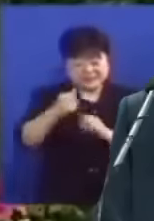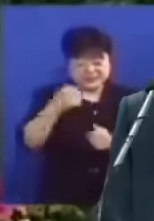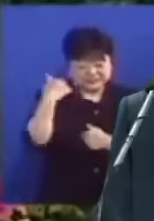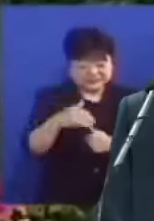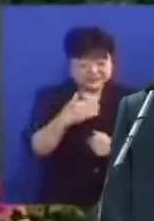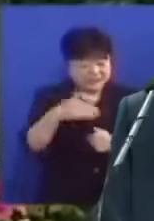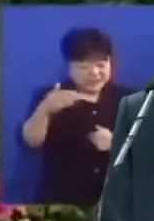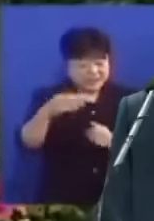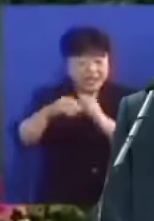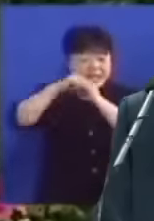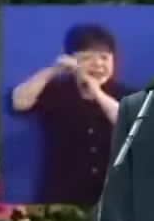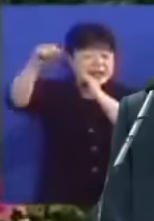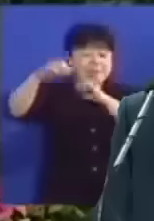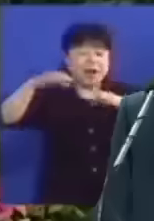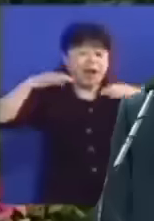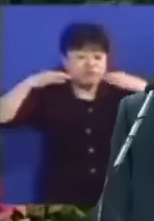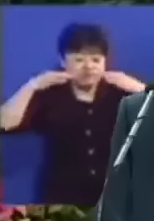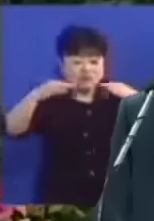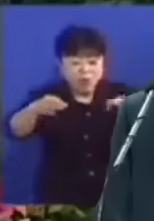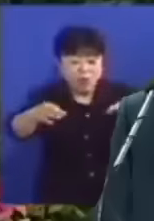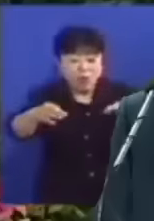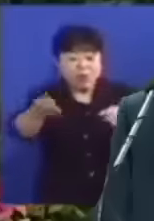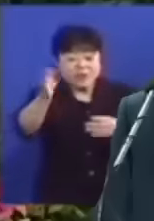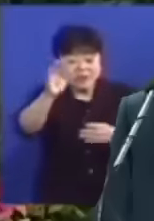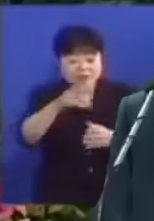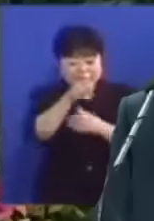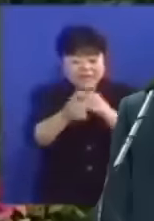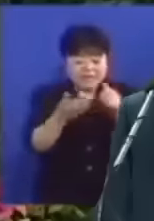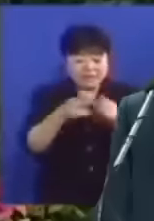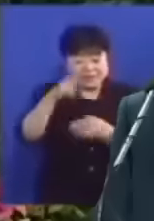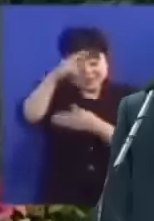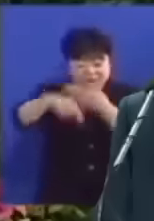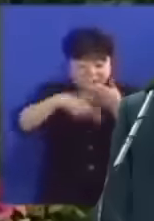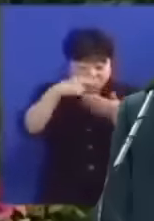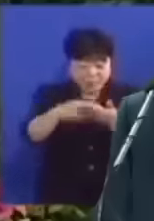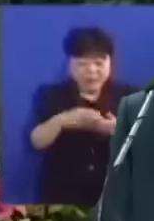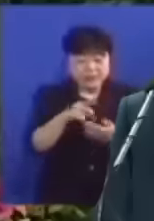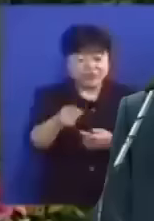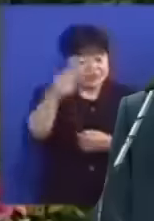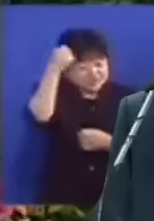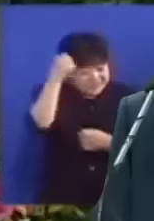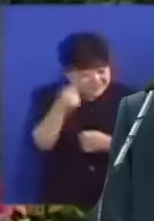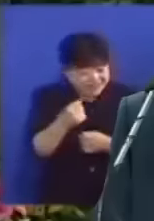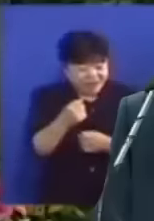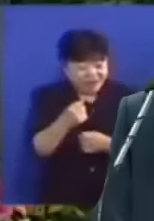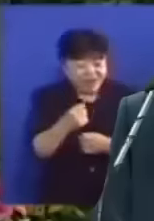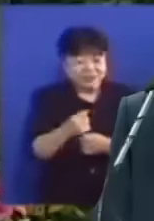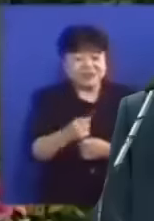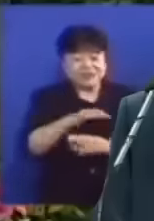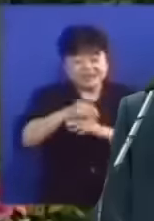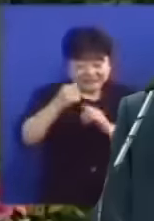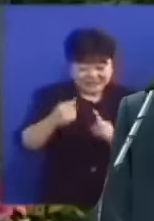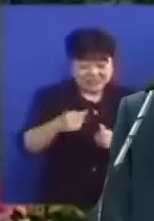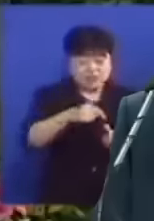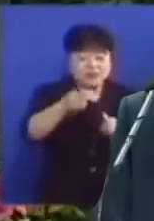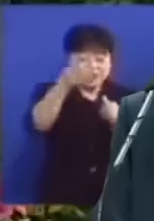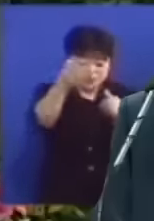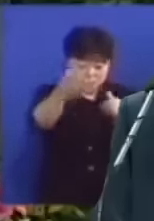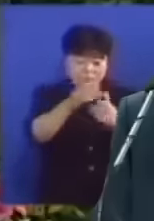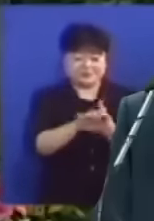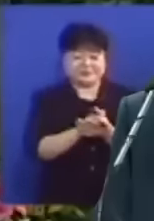때에는 나팔을 크게 불지니 그리하면 너희 하나님 야훼가 너희를 기억하고 너희를 너희의 대적에서